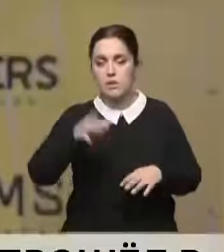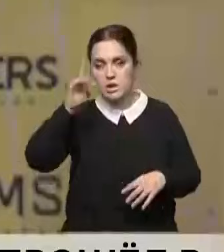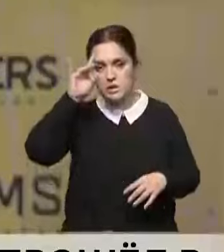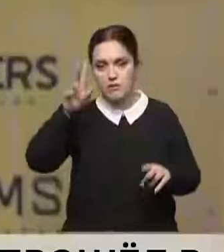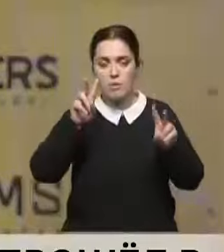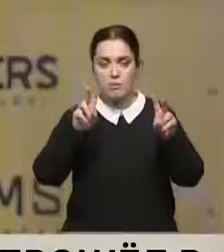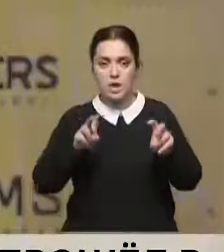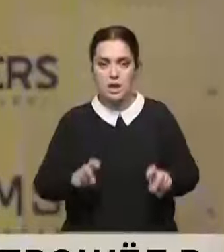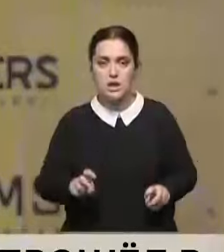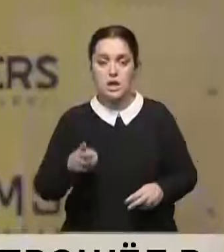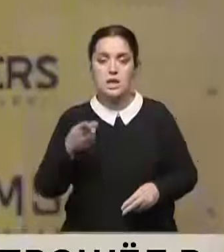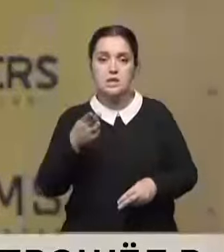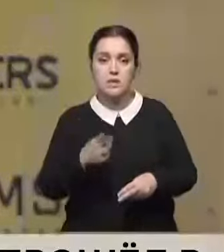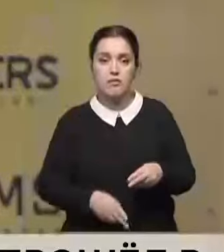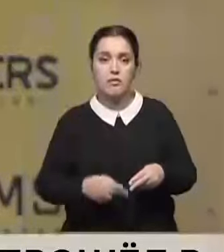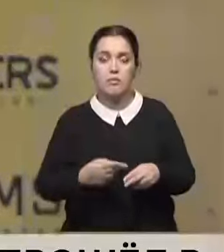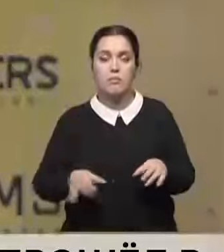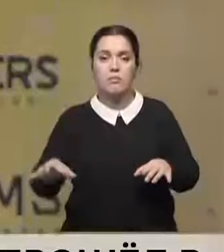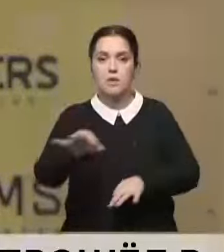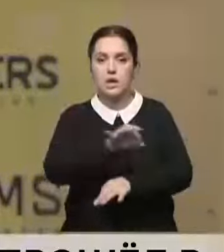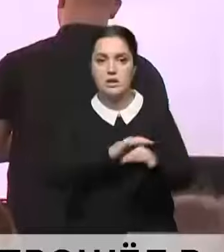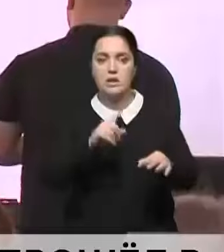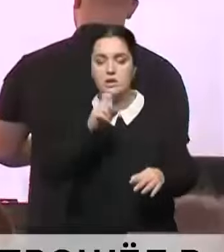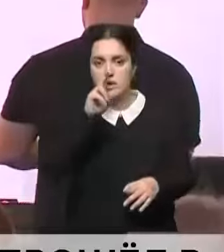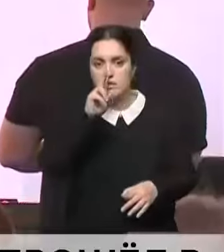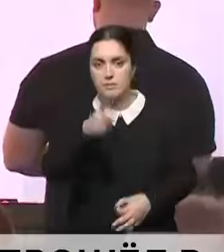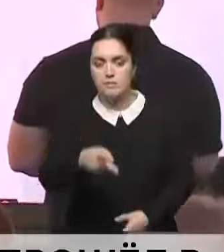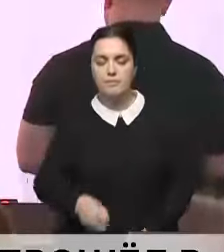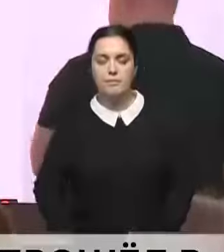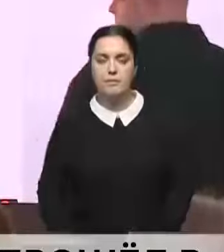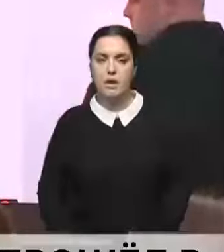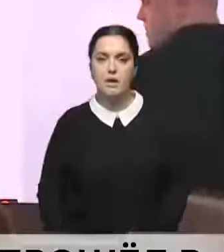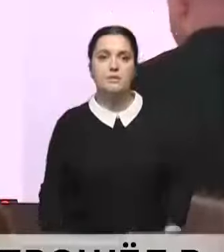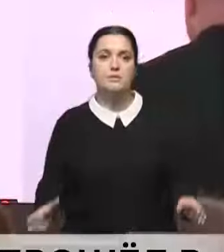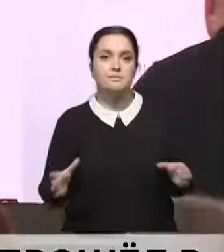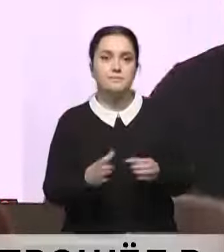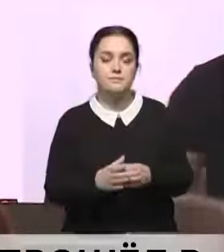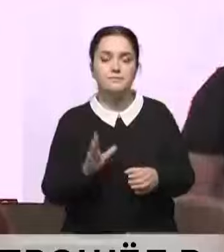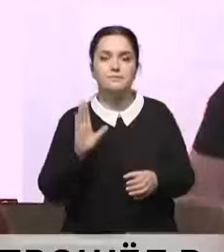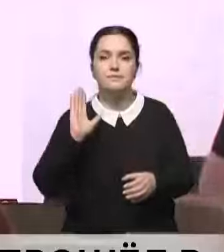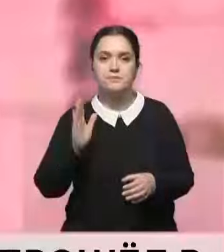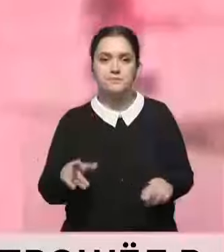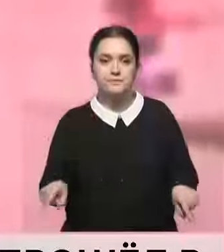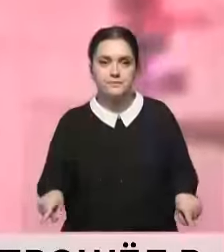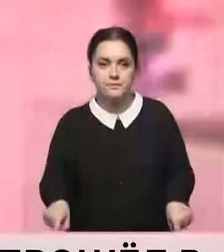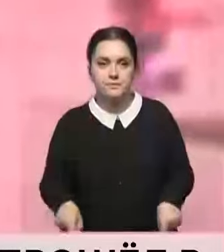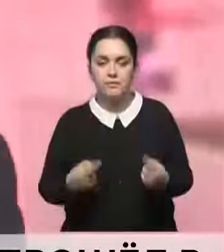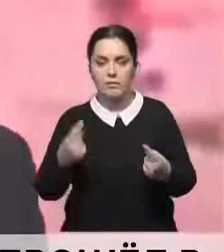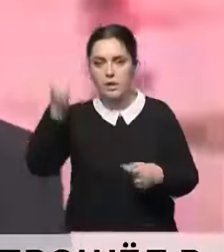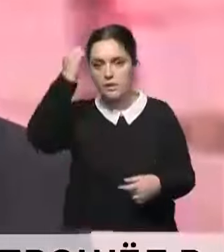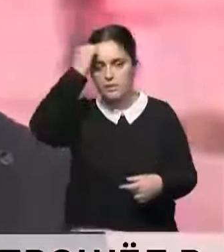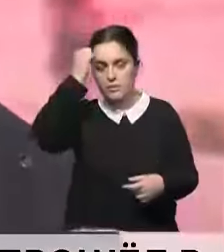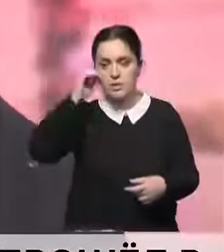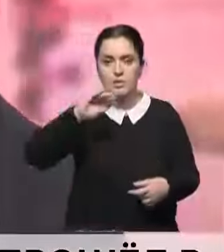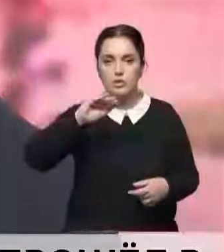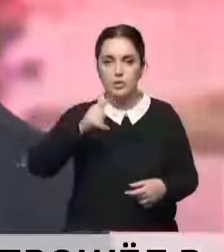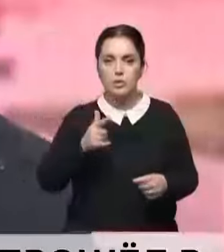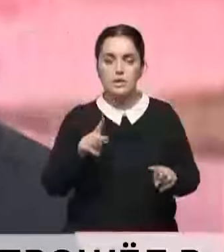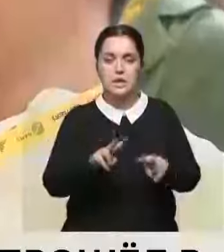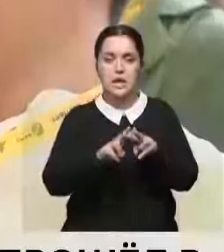бренды. Завершить этот масштабный проект планируем за 2 года. Компания намерена восстановить одну из достопримечательностей южной